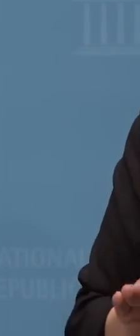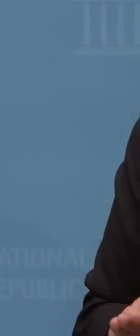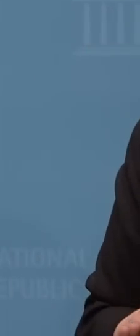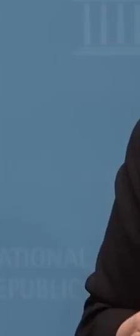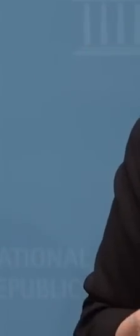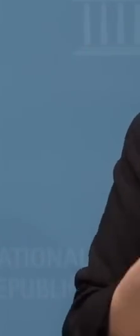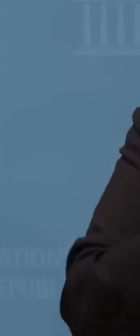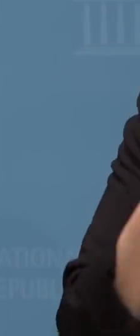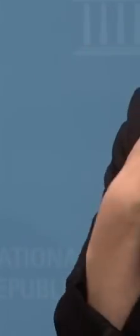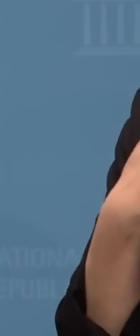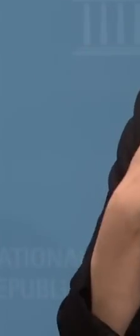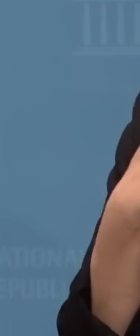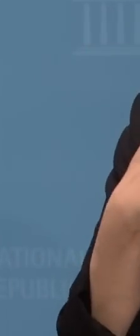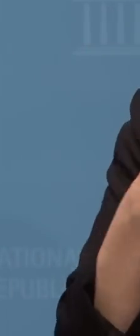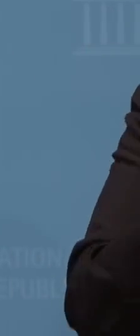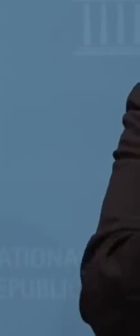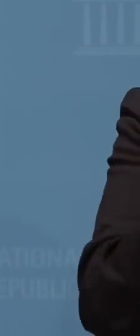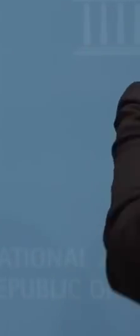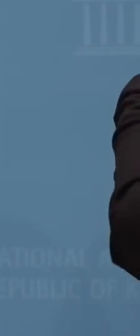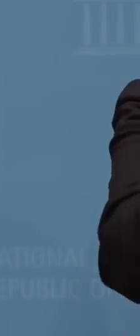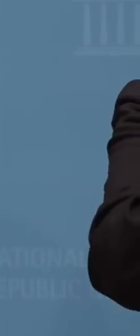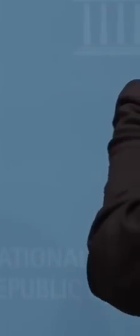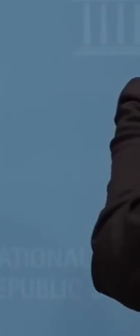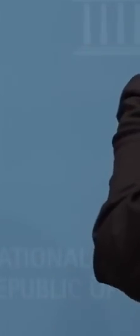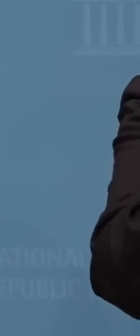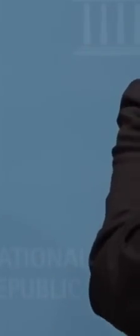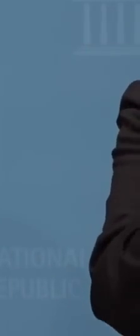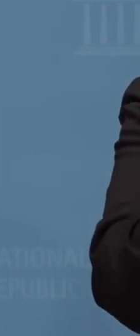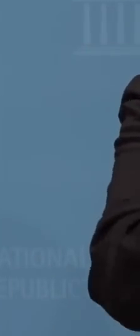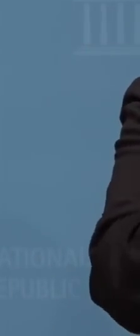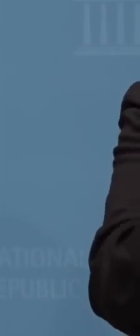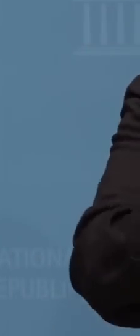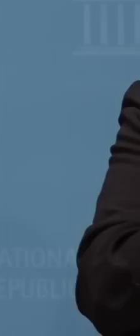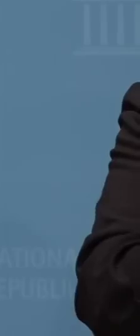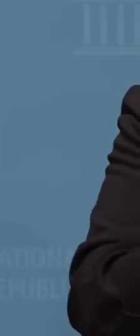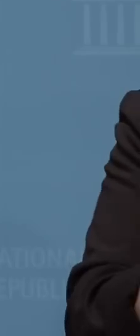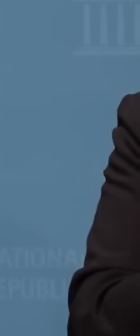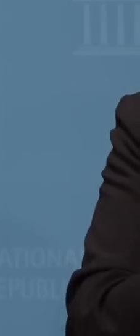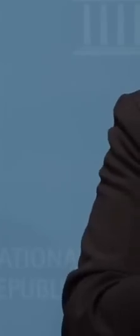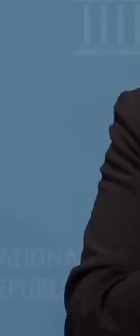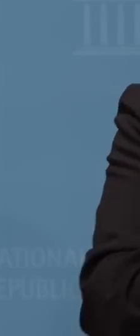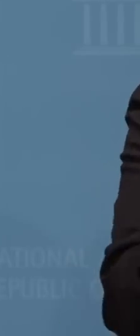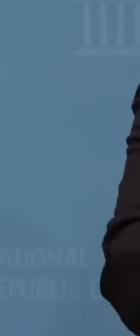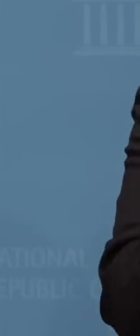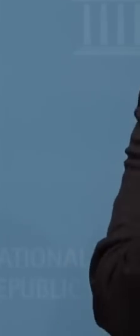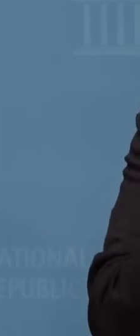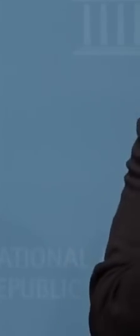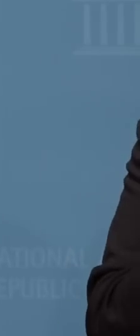능히 무뢰배 정권의 거대한 태행을 막아낼 수 있을 것이라 믿습니다.